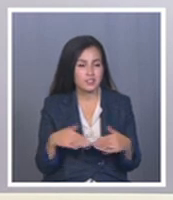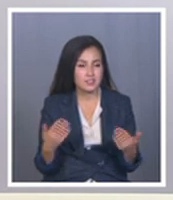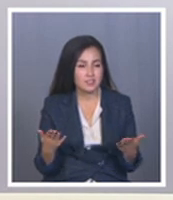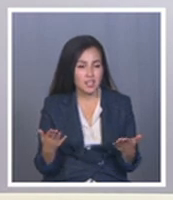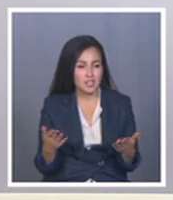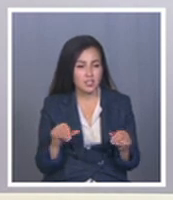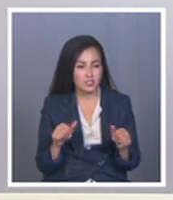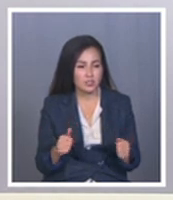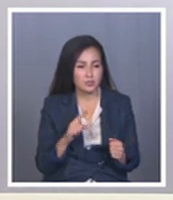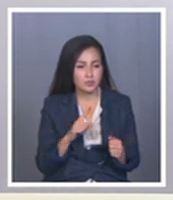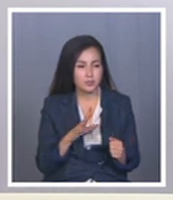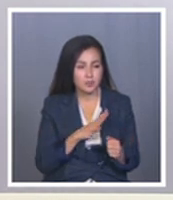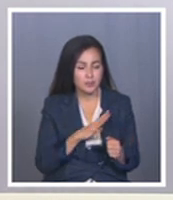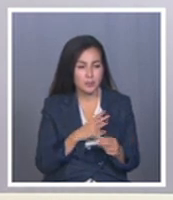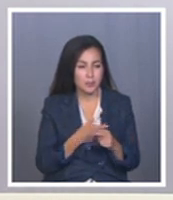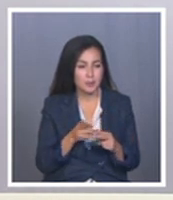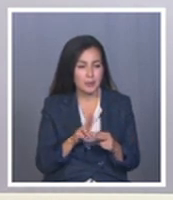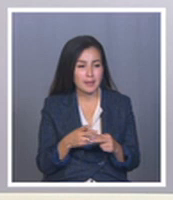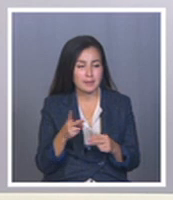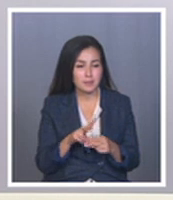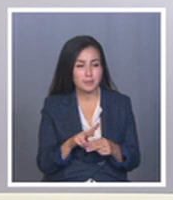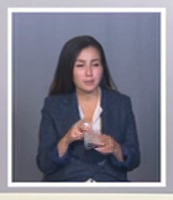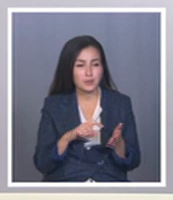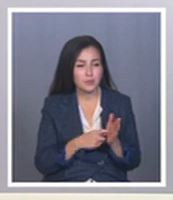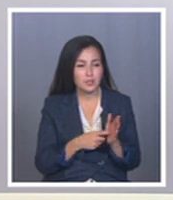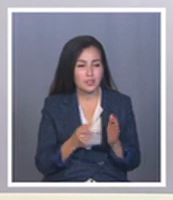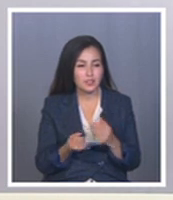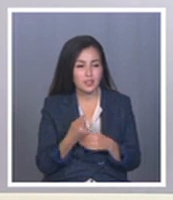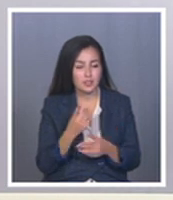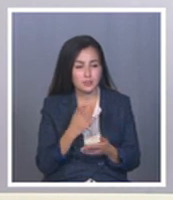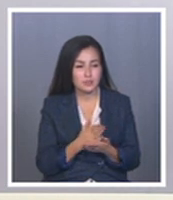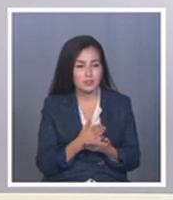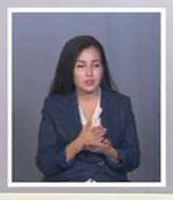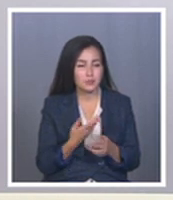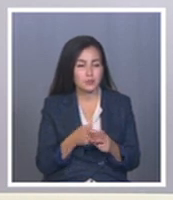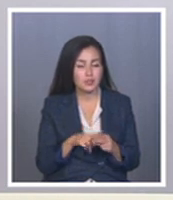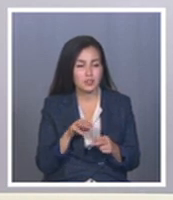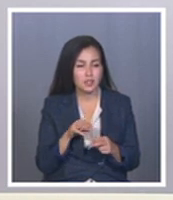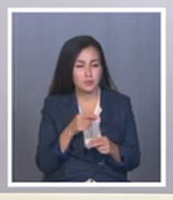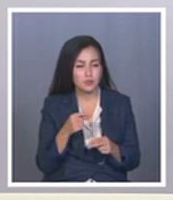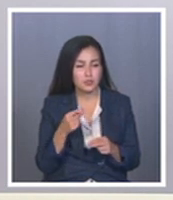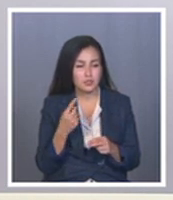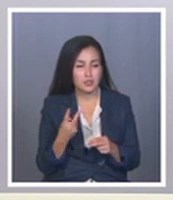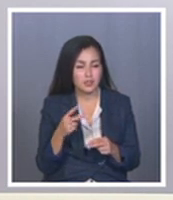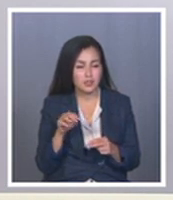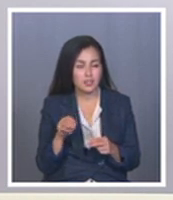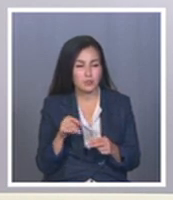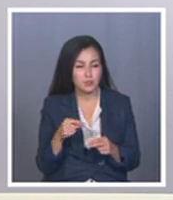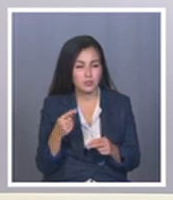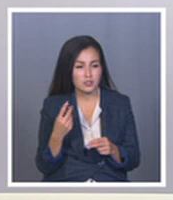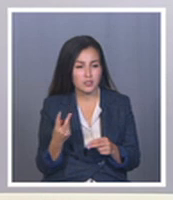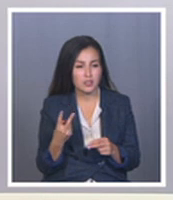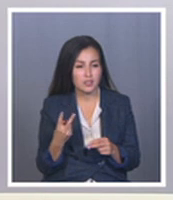арқылы осындай екі көбейтішке келеміз. Бұл жерде Т-2 мен бөлімдегі Т-2-нің біреуі қысқарып